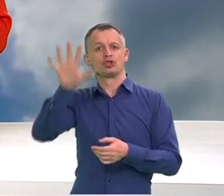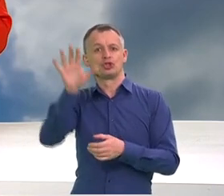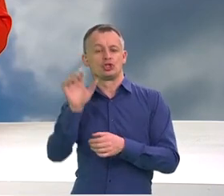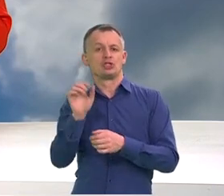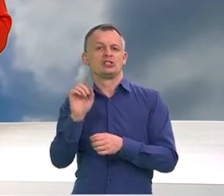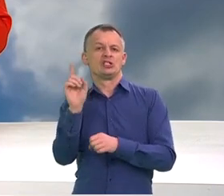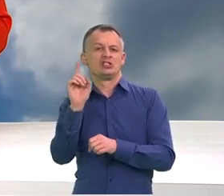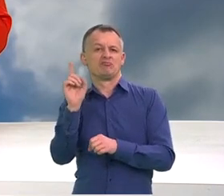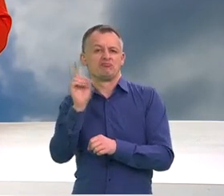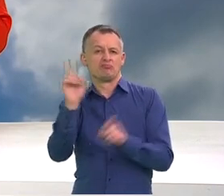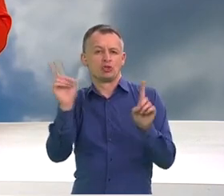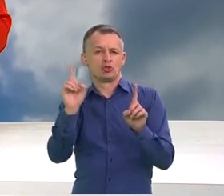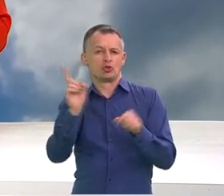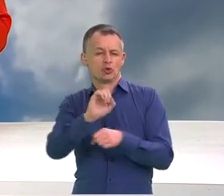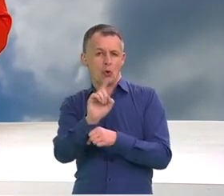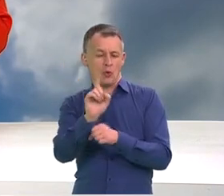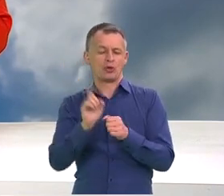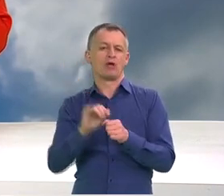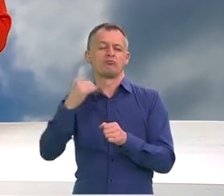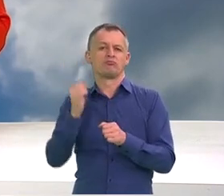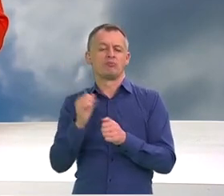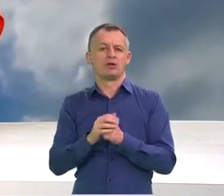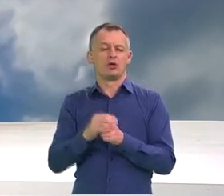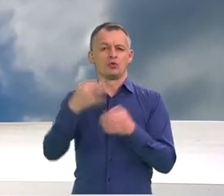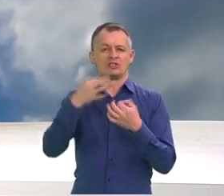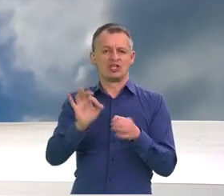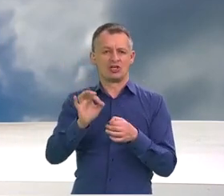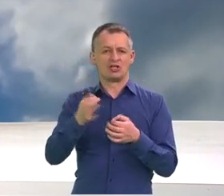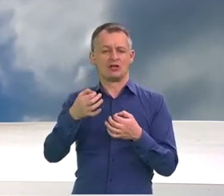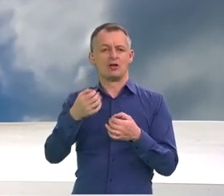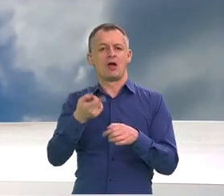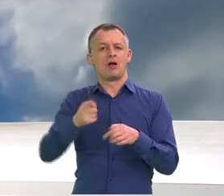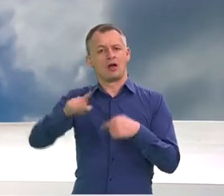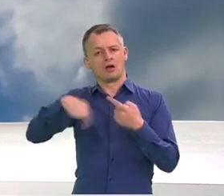câte 16 secunde fiecare, cu o pauză de 10 secunde între ele.